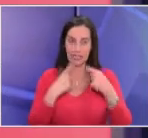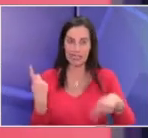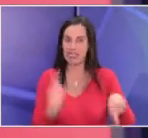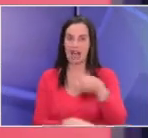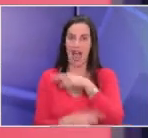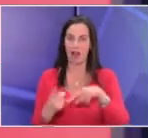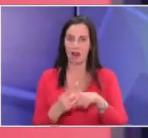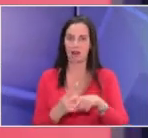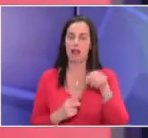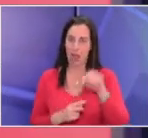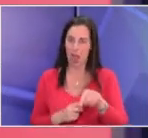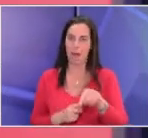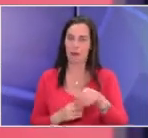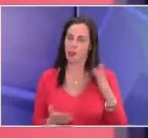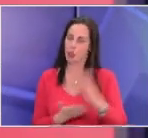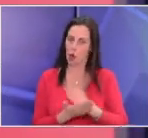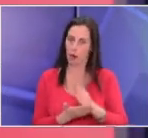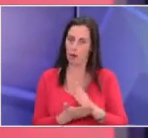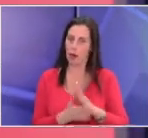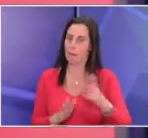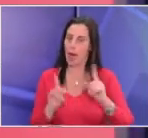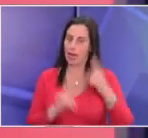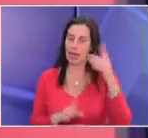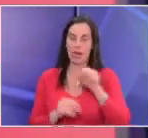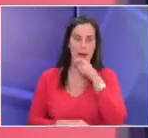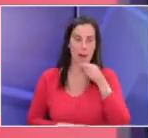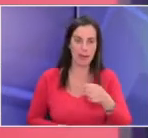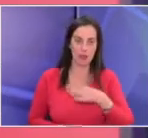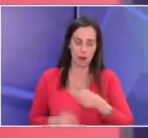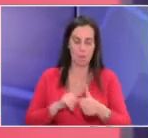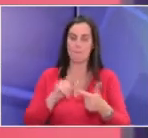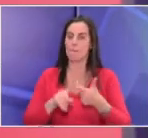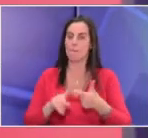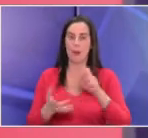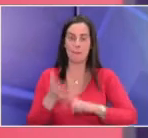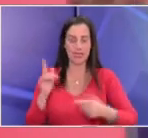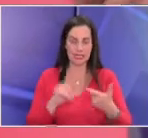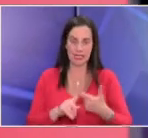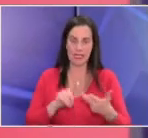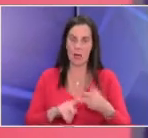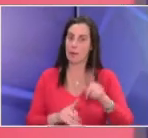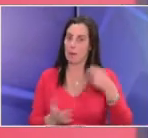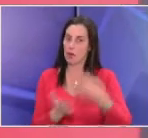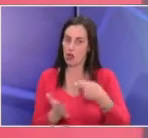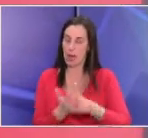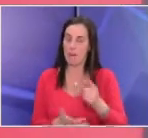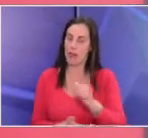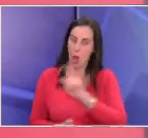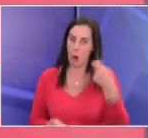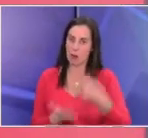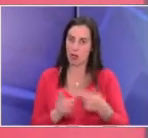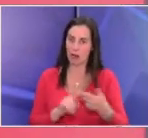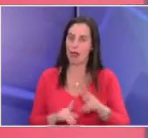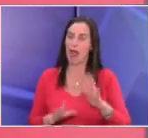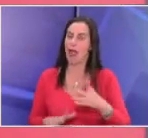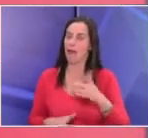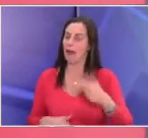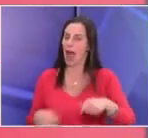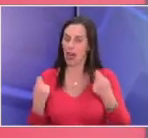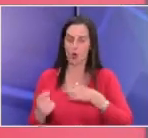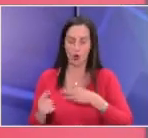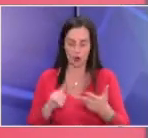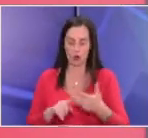אני אין לי בעיה. אם אין לנו חינוך חינם, באמת חינם, ובריאות, באמת מערכת ציבורית מתפקדת, ובאמת חינם, ולא שכל אחד צריך להוסיף את הביטוחים המשלימים האלה